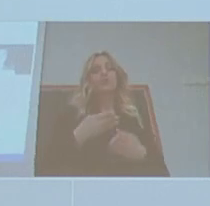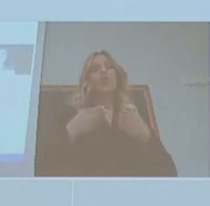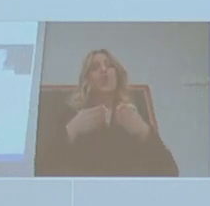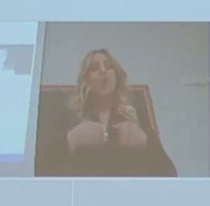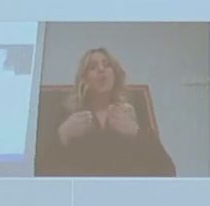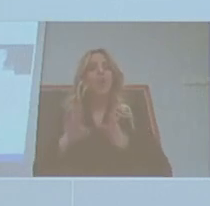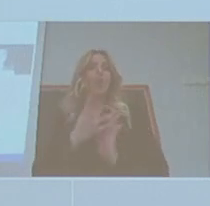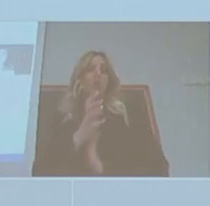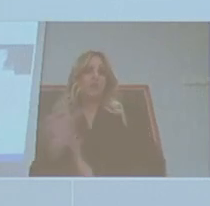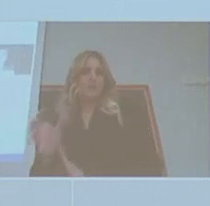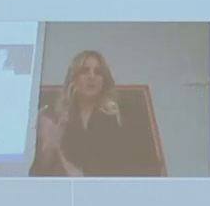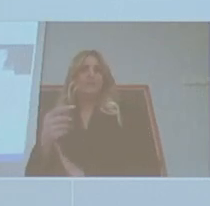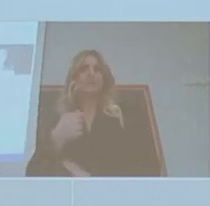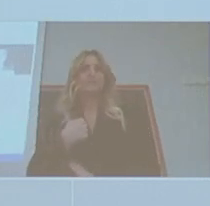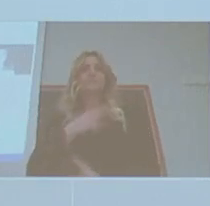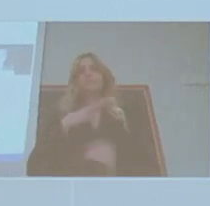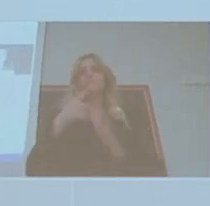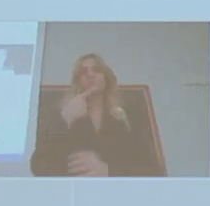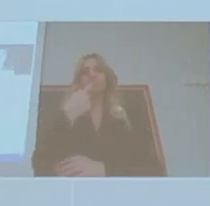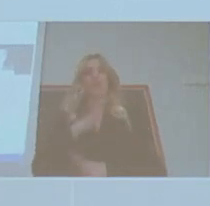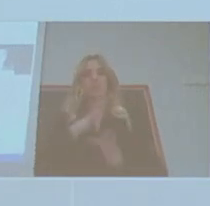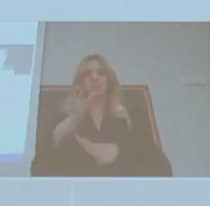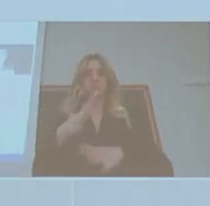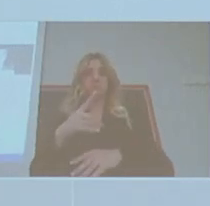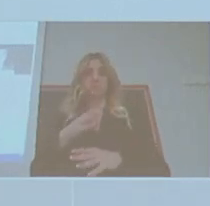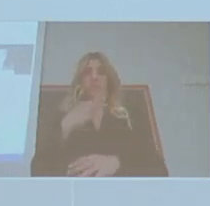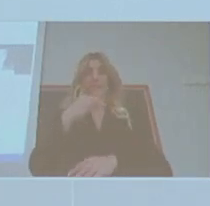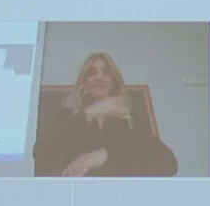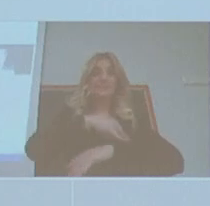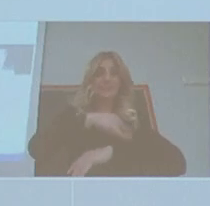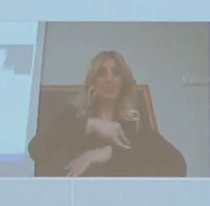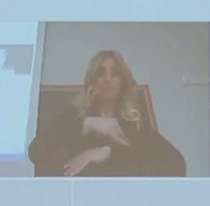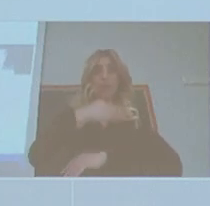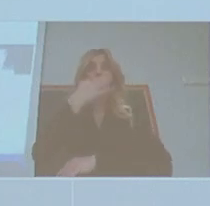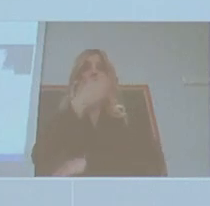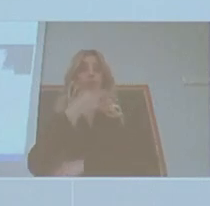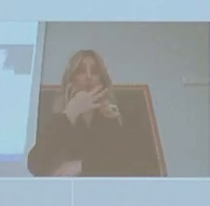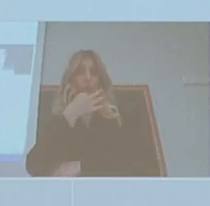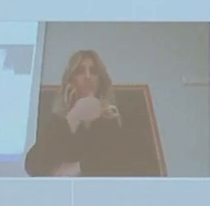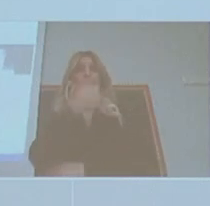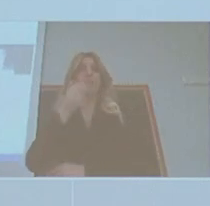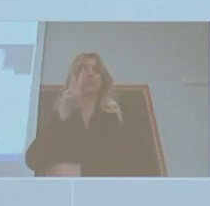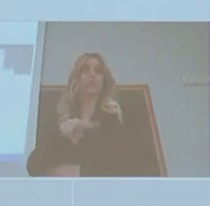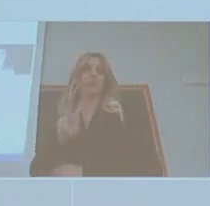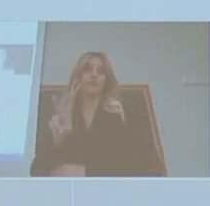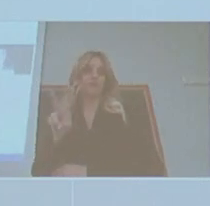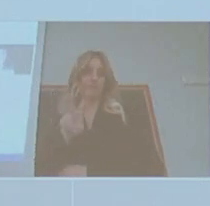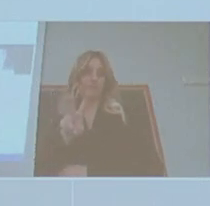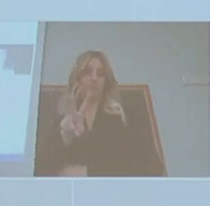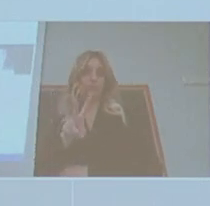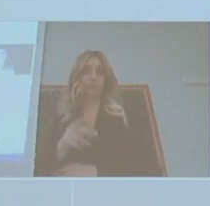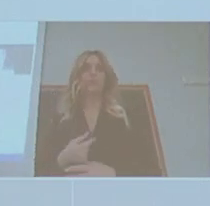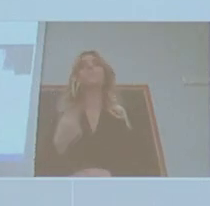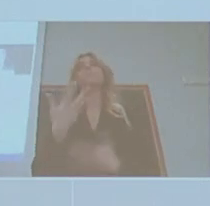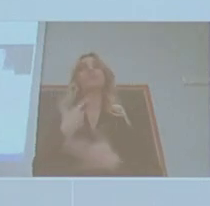e i corsi termineranno sicuramente, diciamo, intorno a settembre-ottobre 2022. Sono